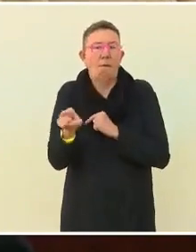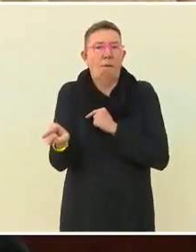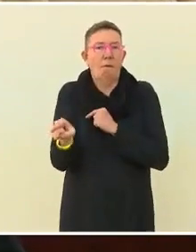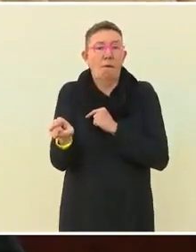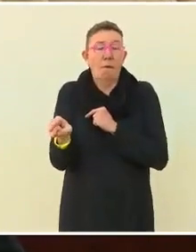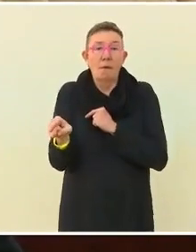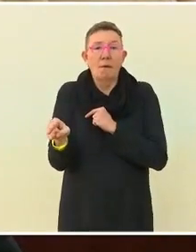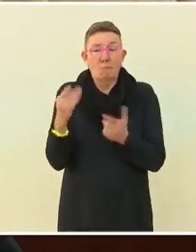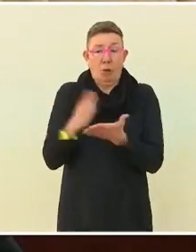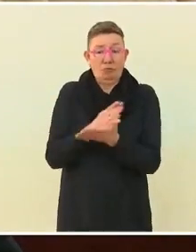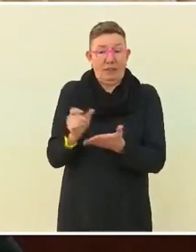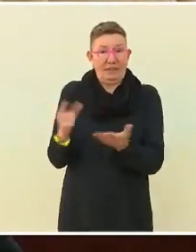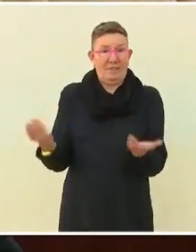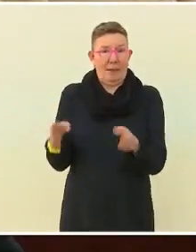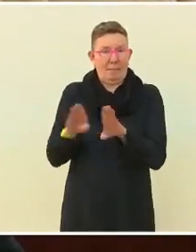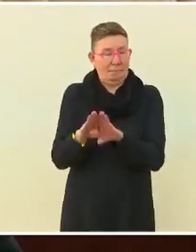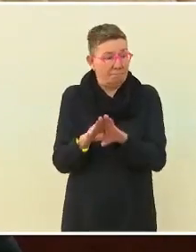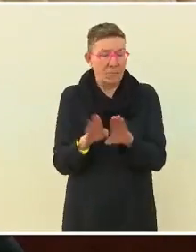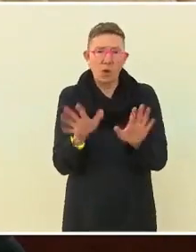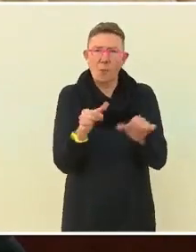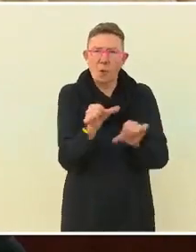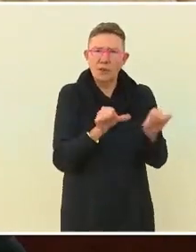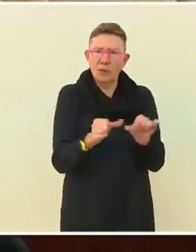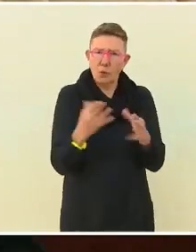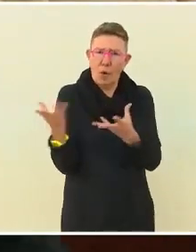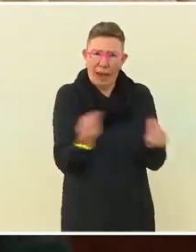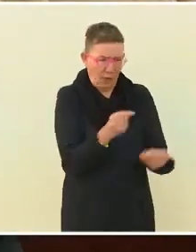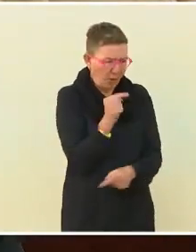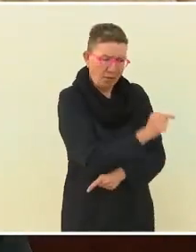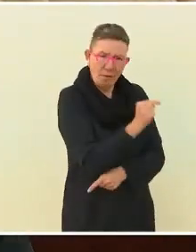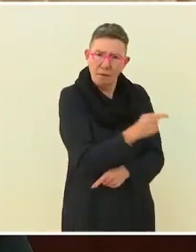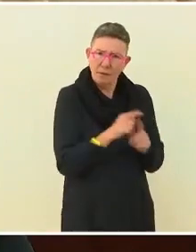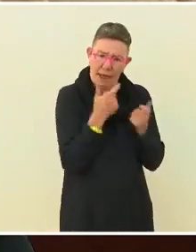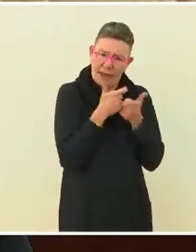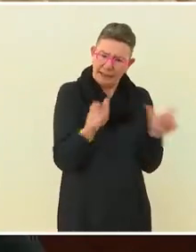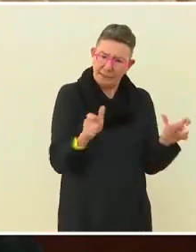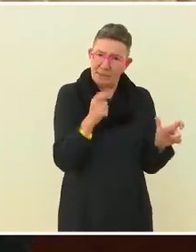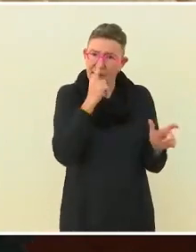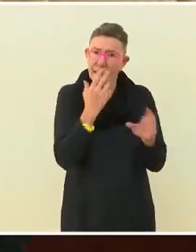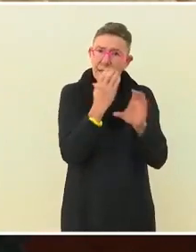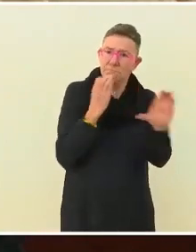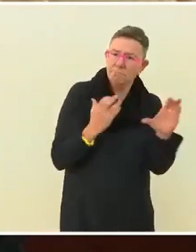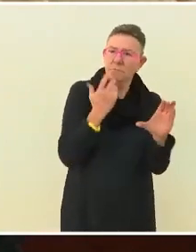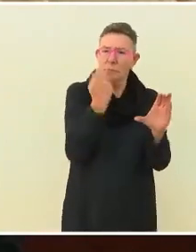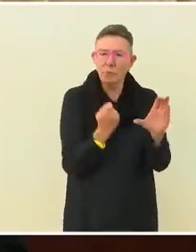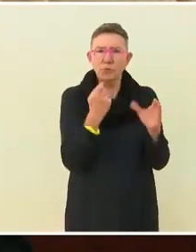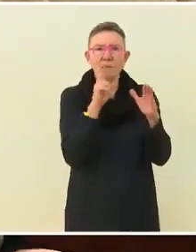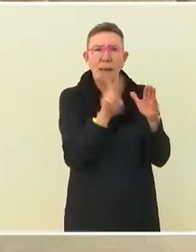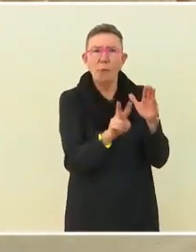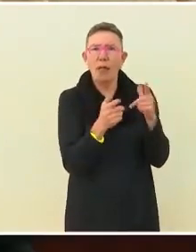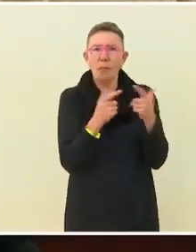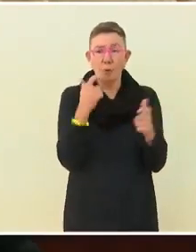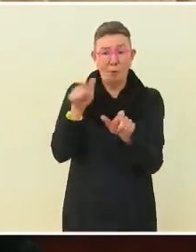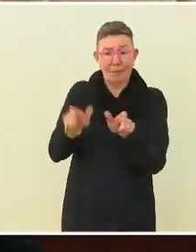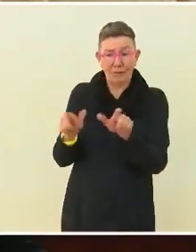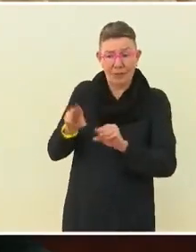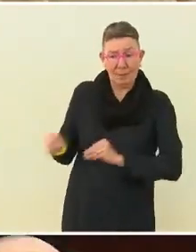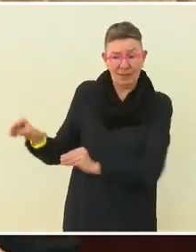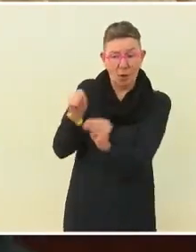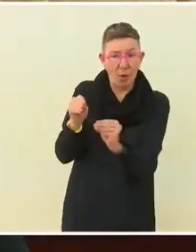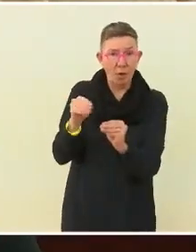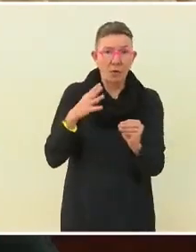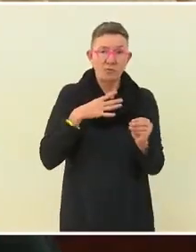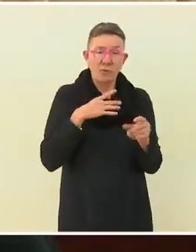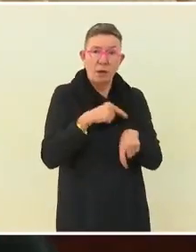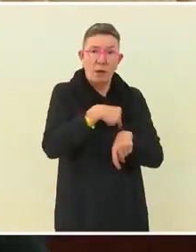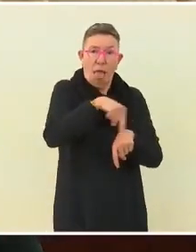projet pose la question des conditions d'accueil du public et d'accessibilité en transport en commun pour ses habitants avec des temps de